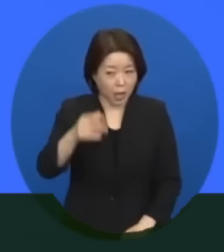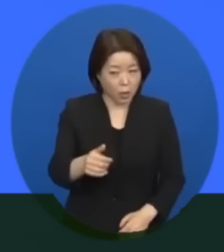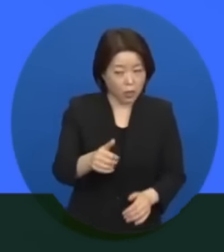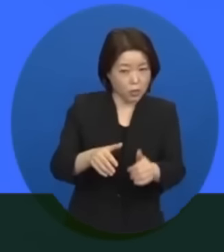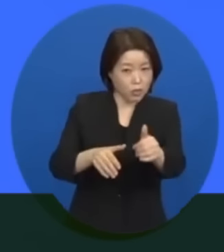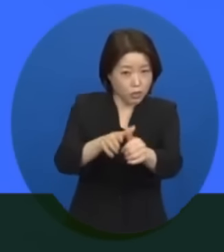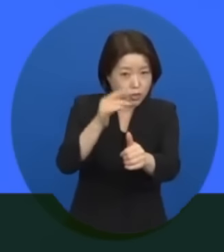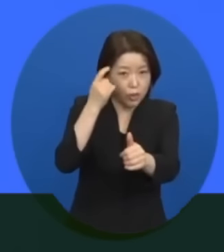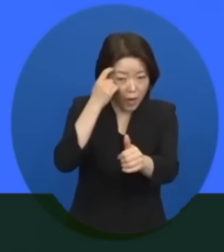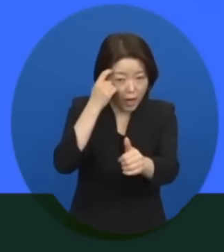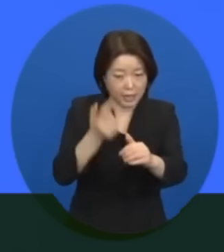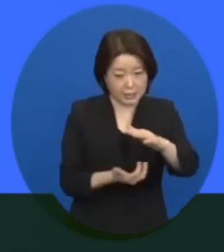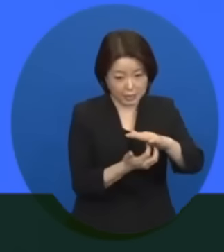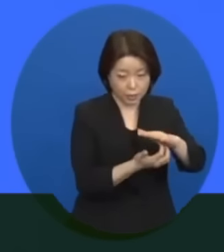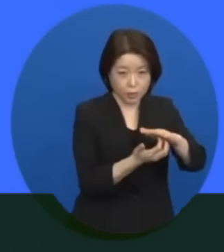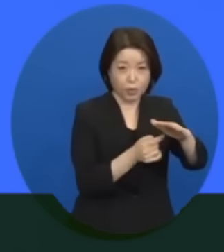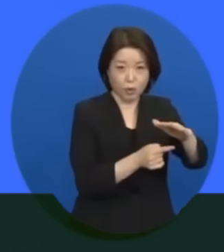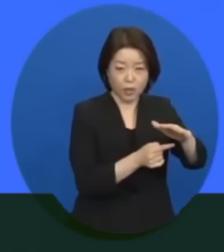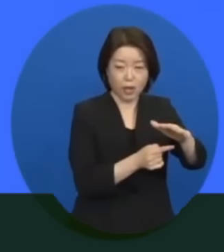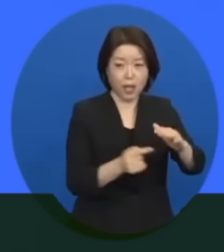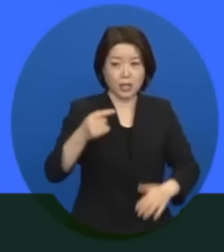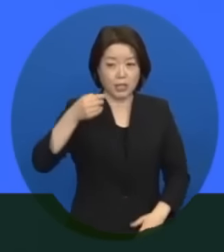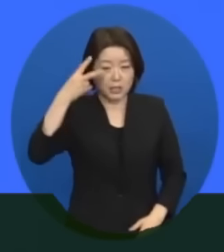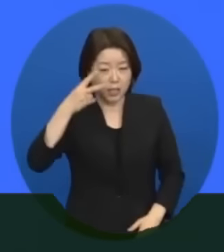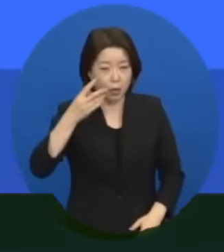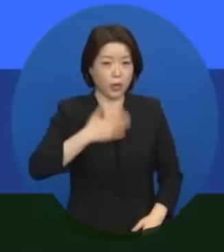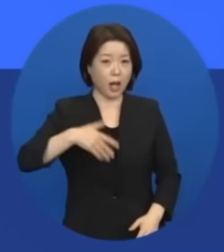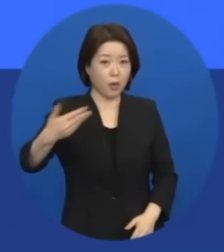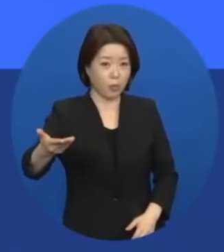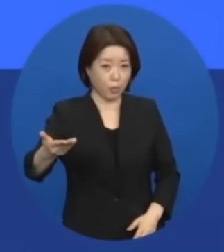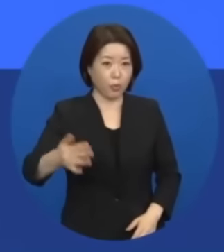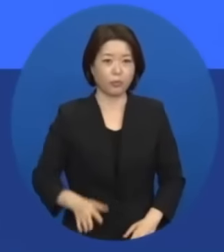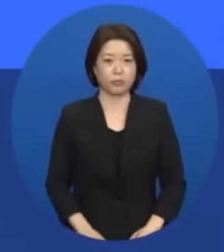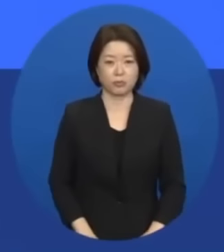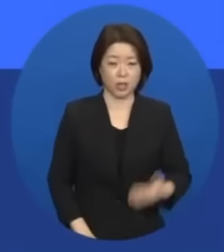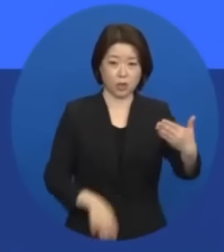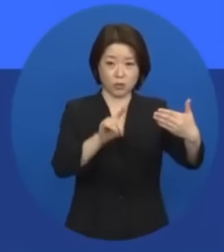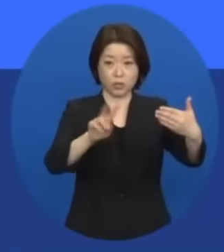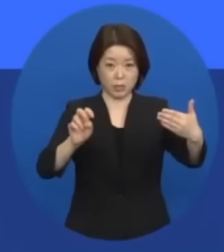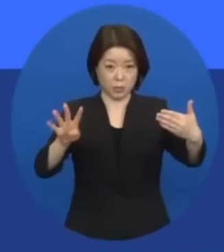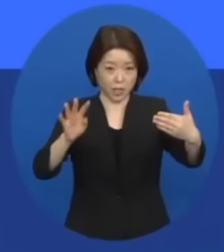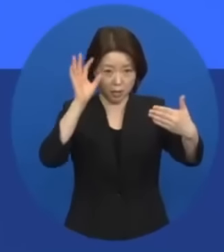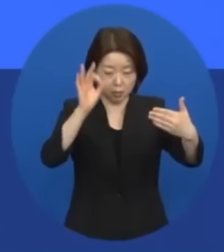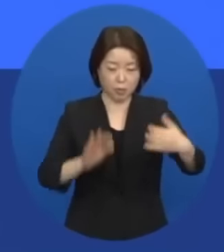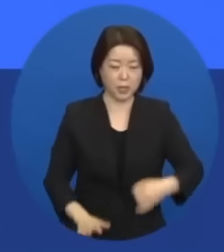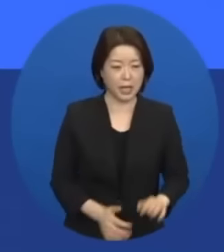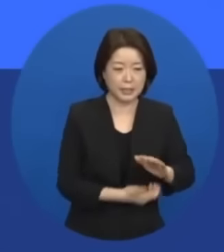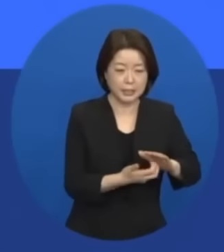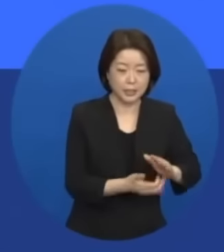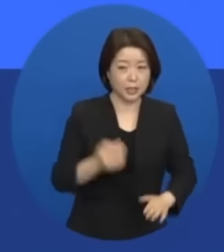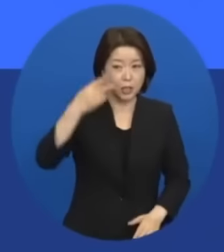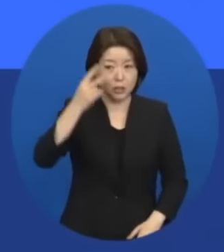게도 교가이 사에게 알려지 24절 보세요 그 개교가 사울에게